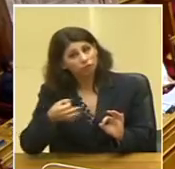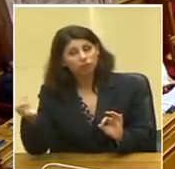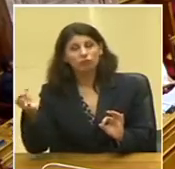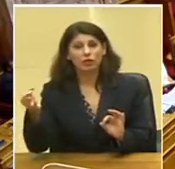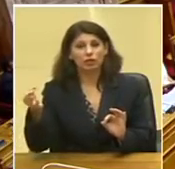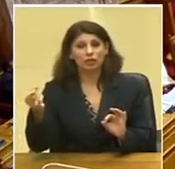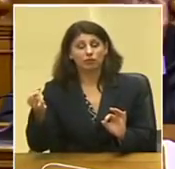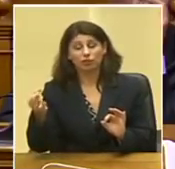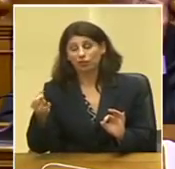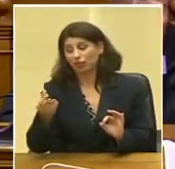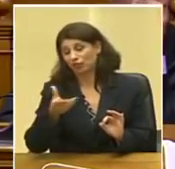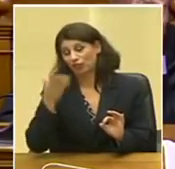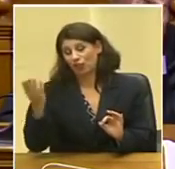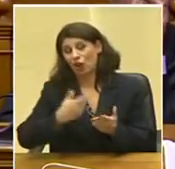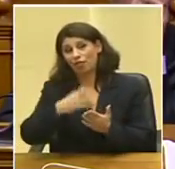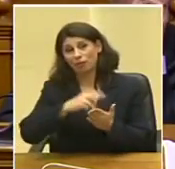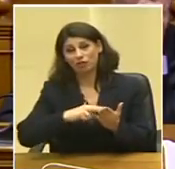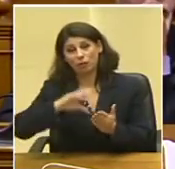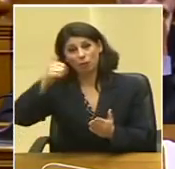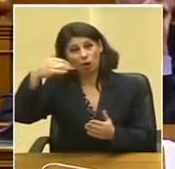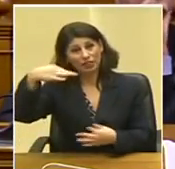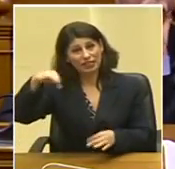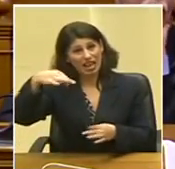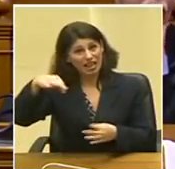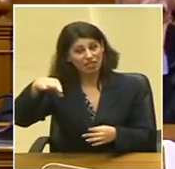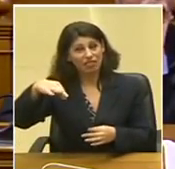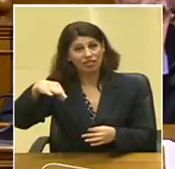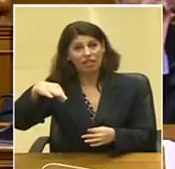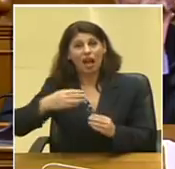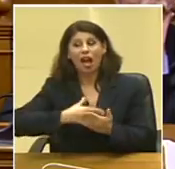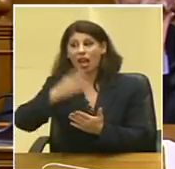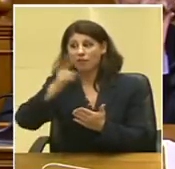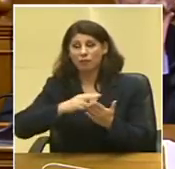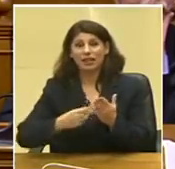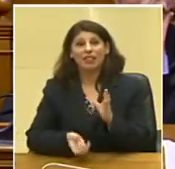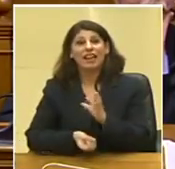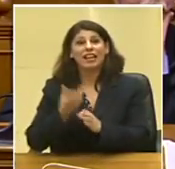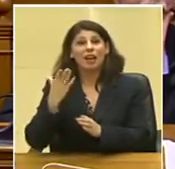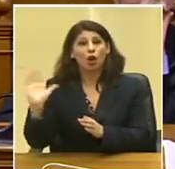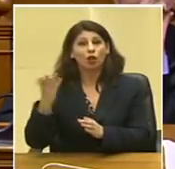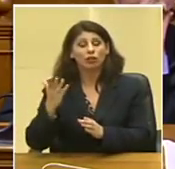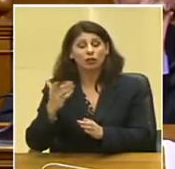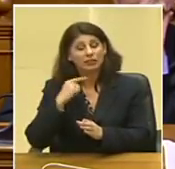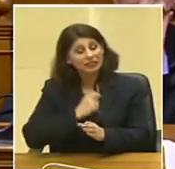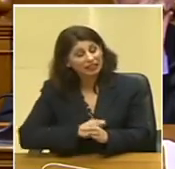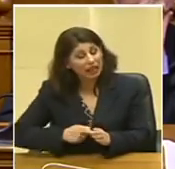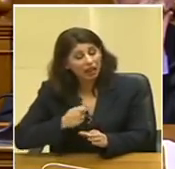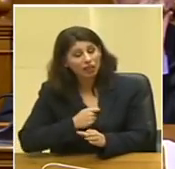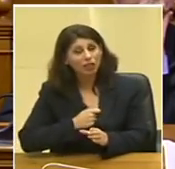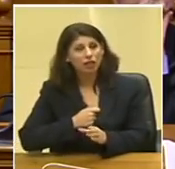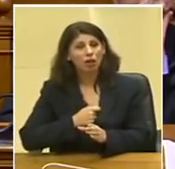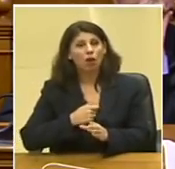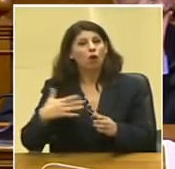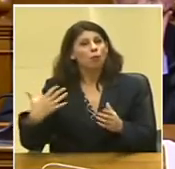εξαιρετικού κάλους δημοσίευμα, πρωτοσέλιδο πάλι των νέων, όταν έγινε το τραγικό δυστύχημα στην Αίγινα, όπου μιλούσε για εμπλοκή